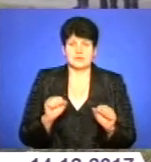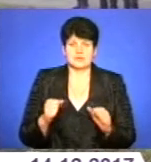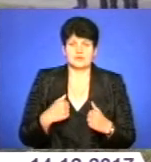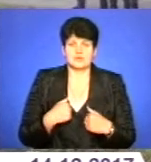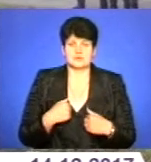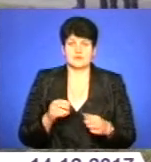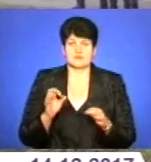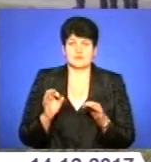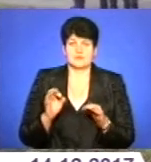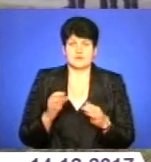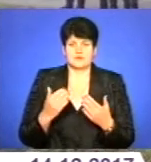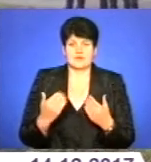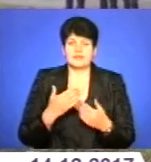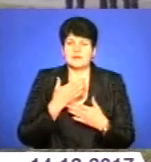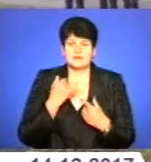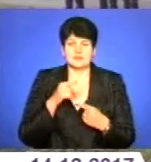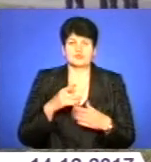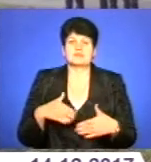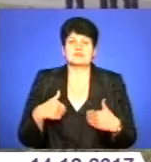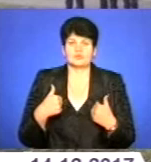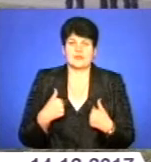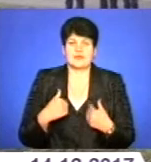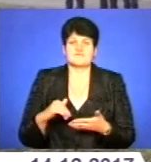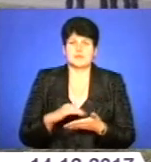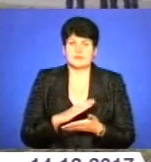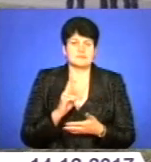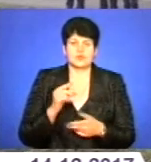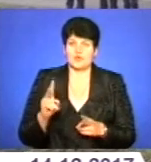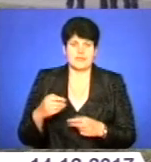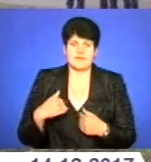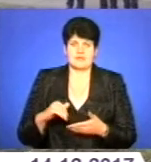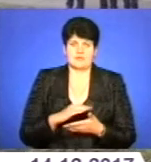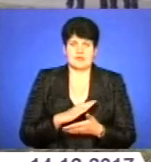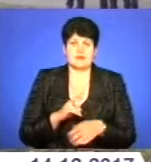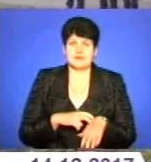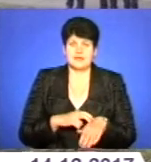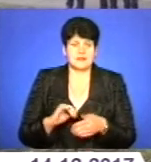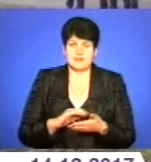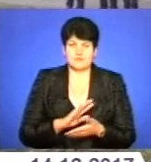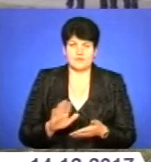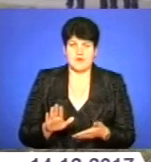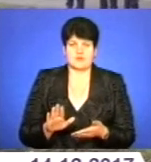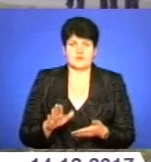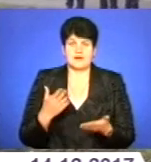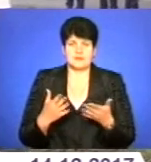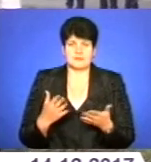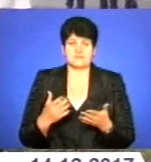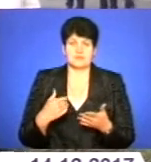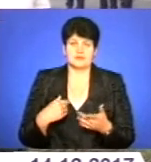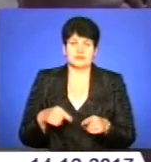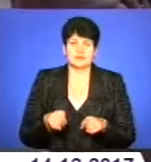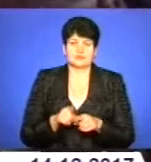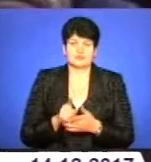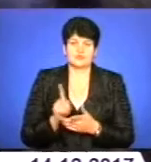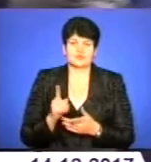бо, знаєте, нема такого, що ми звернулися, нам відмовили. Нам ніхто не відмовляє. Нам і лікарі не відмовляють, але разом з тим ми повинні теж щось